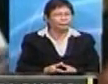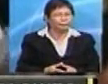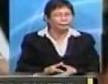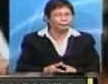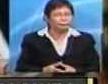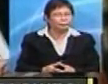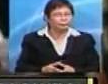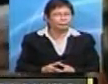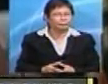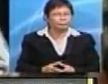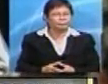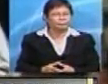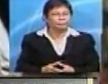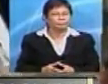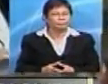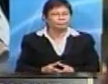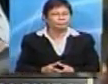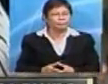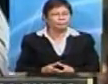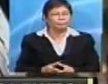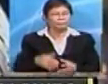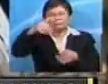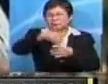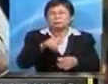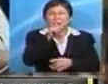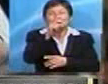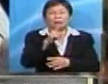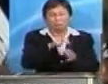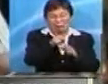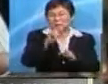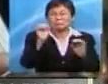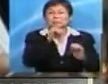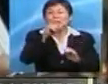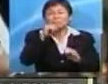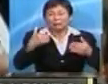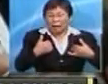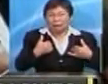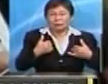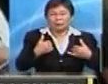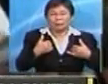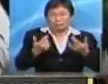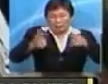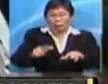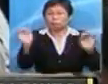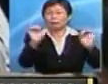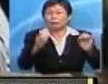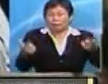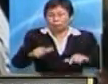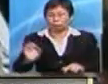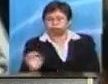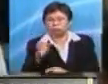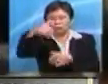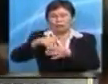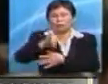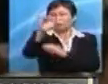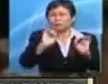sempurna, sebenarnya tidak ada berlaku situasi cemas dalam aircraft? Mungkin ada rumusan yang dibuat oleh pasukan penyiasat mengenai aircraft